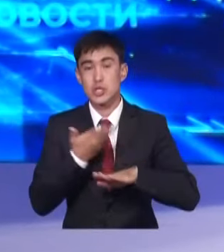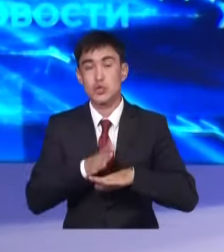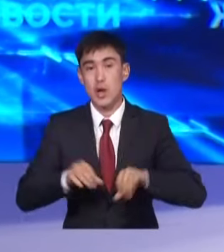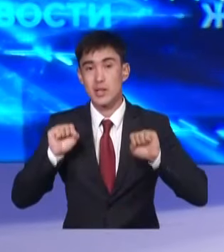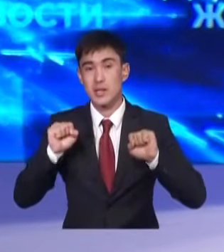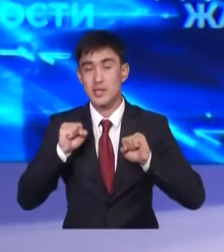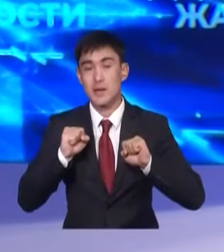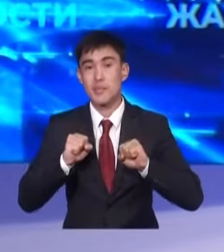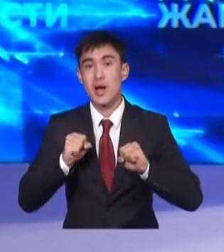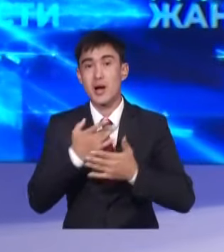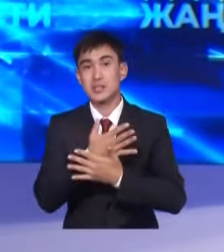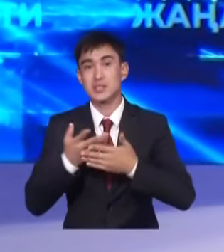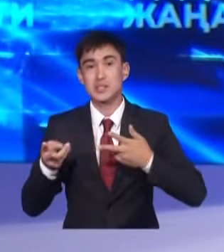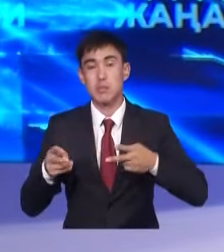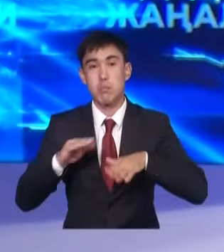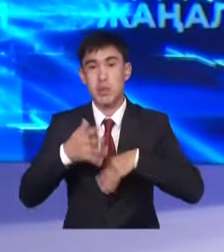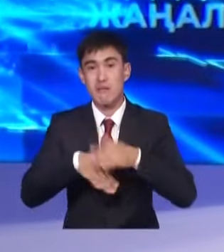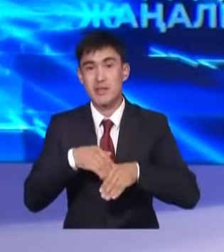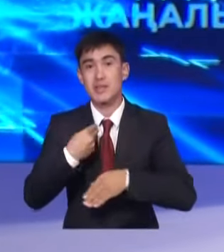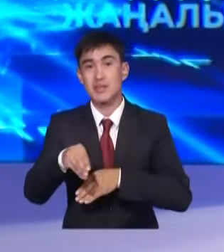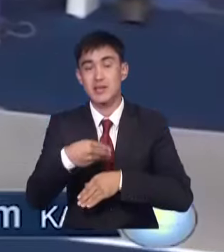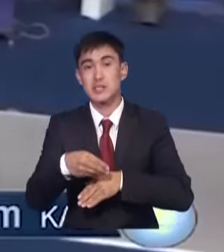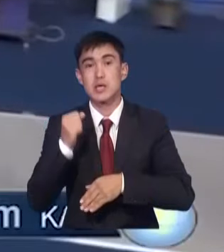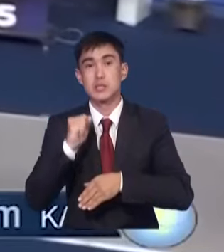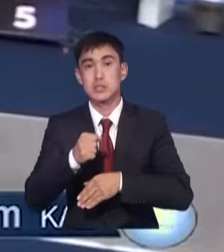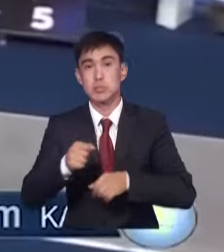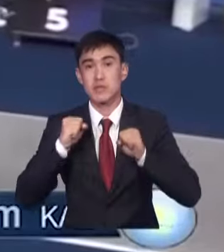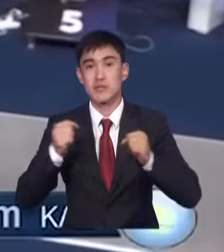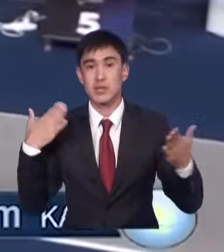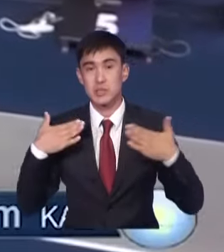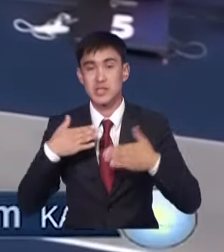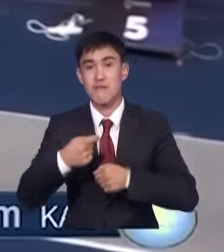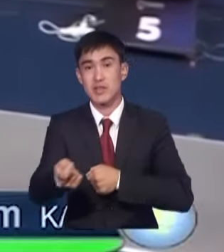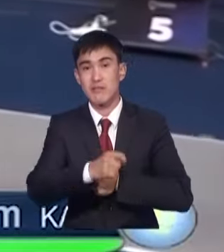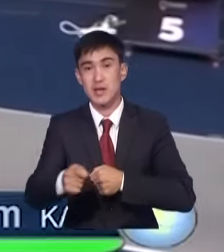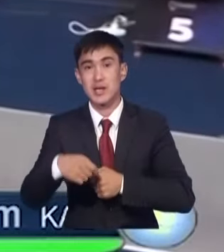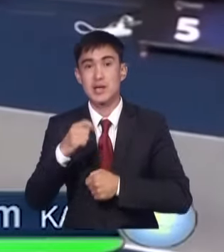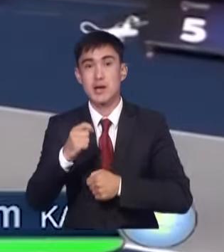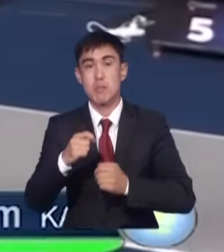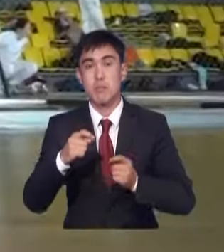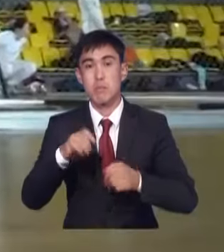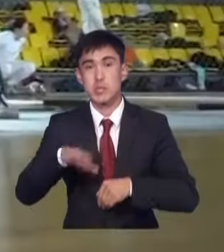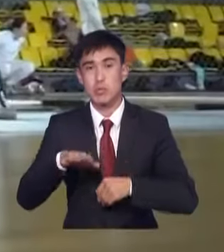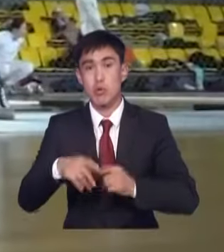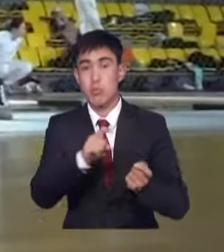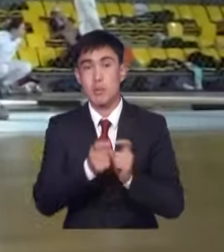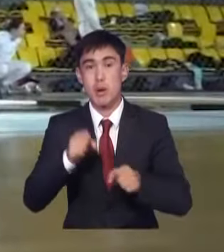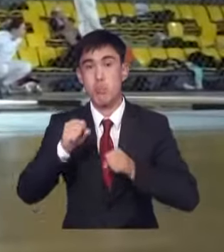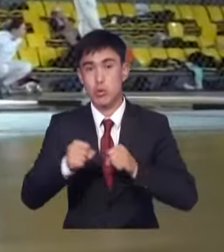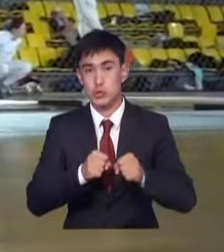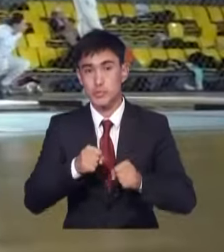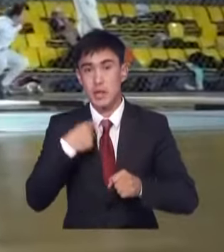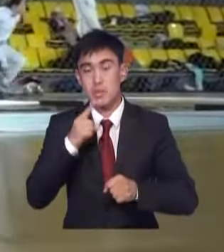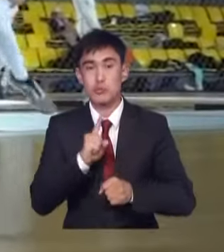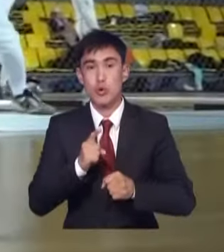атлетика артистическое плавание теннис спортивная гимнастика фехтование и сабля баскетбол борьба бокс следует отметить что